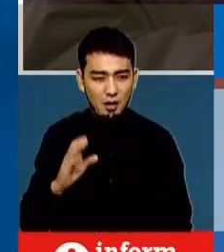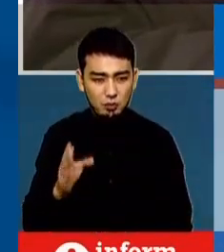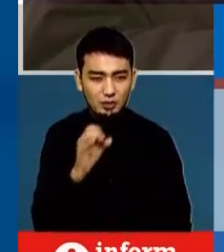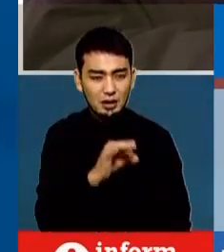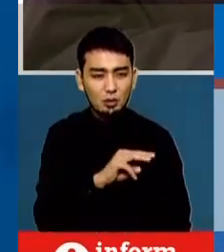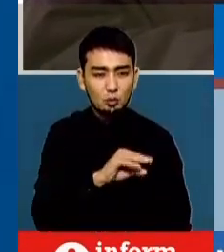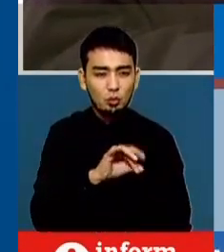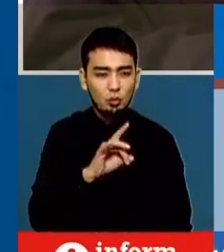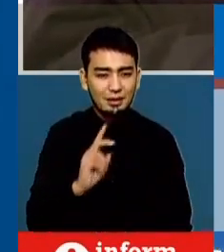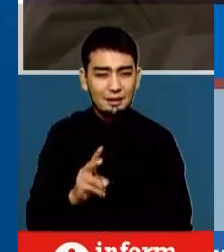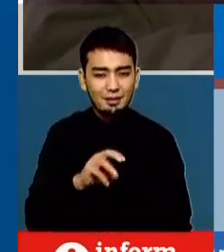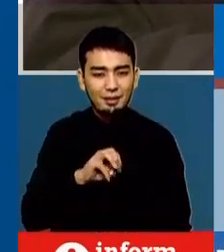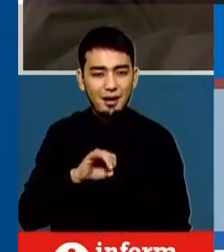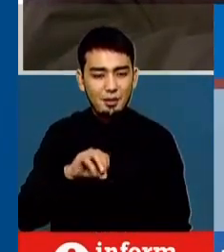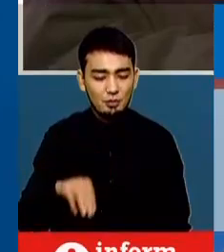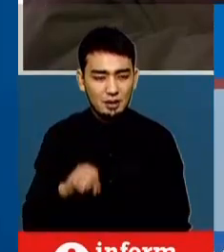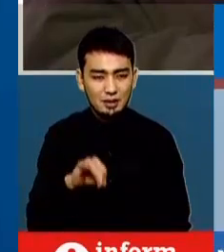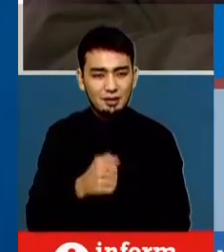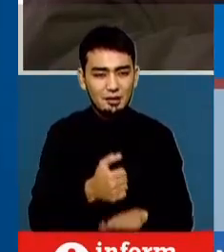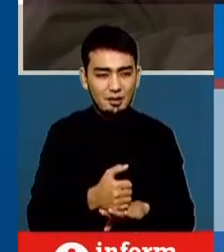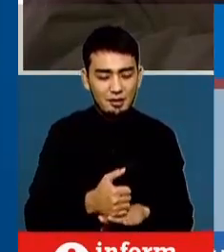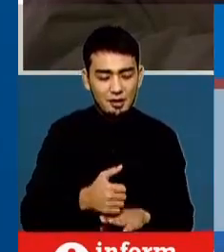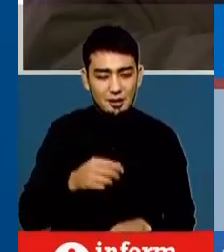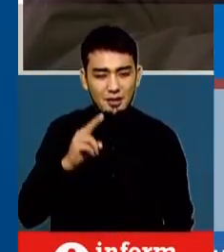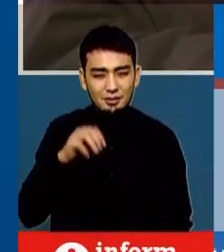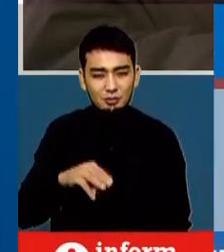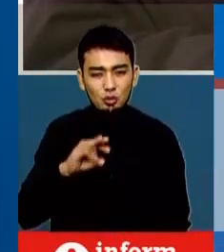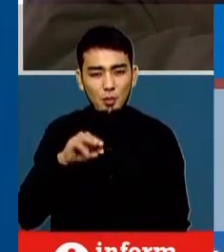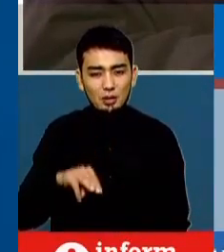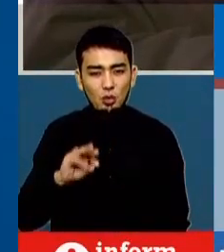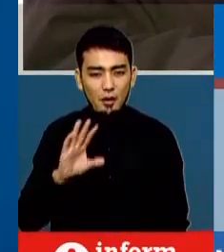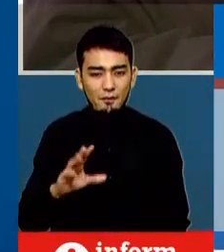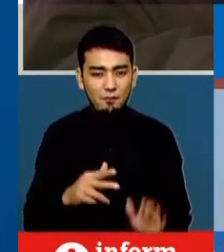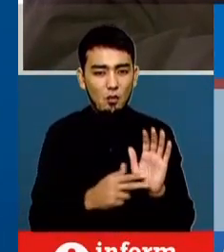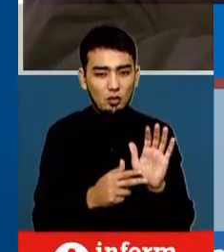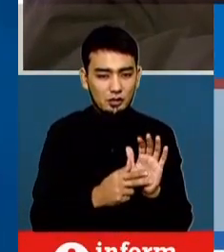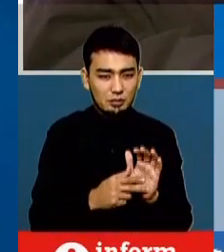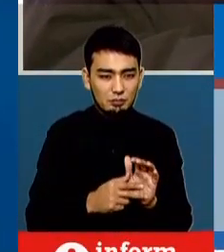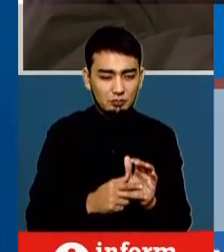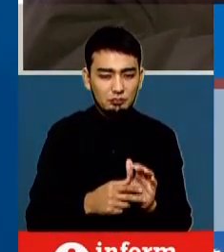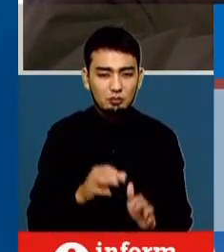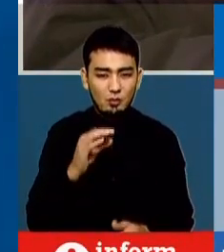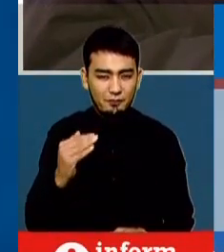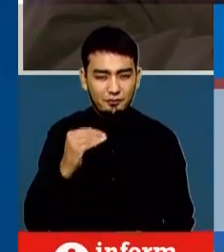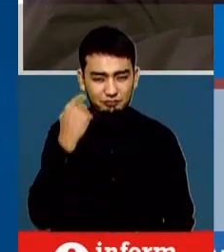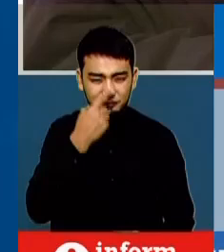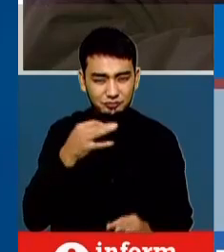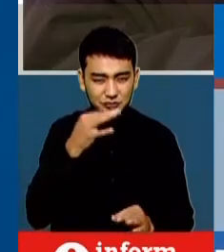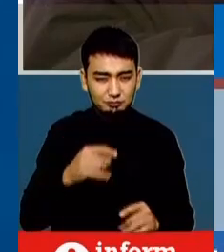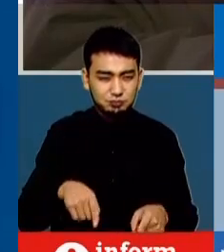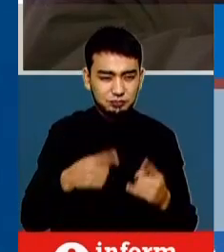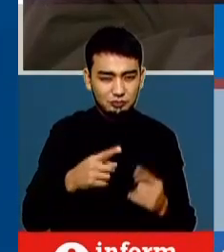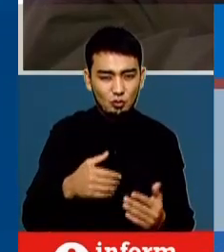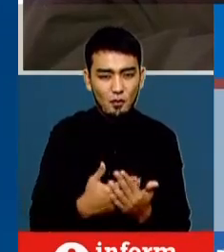«Тюрктайм». Главам соседних республик Касым-Жомарт Токаев озвучил 8 основных приоритетов по повышению международной репутации